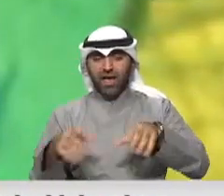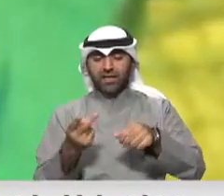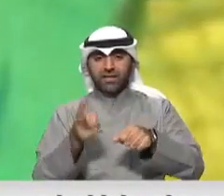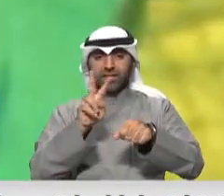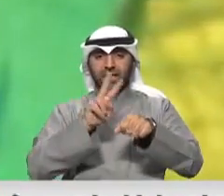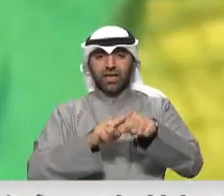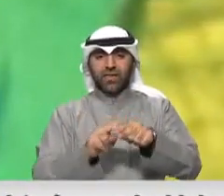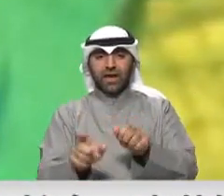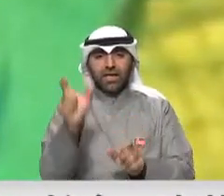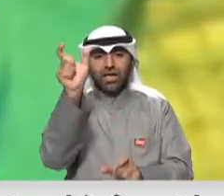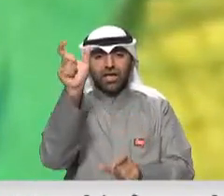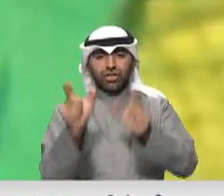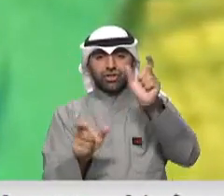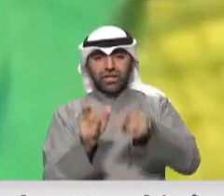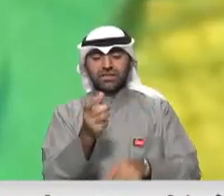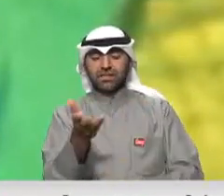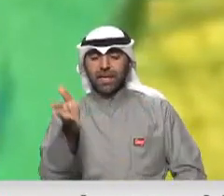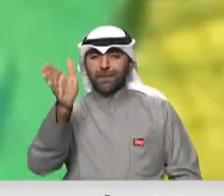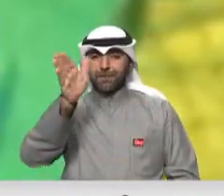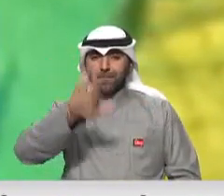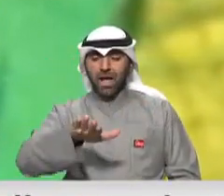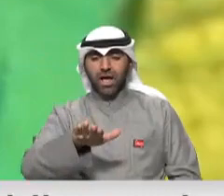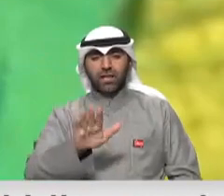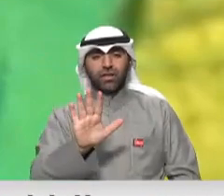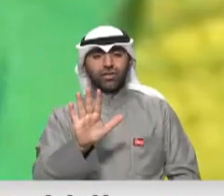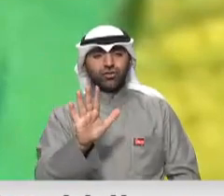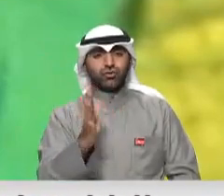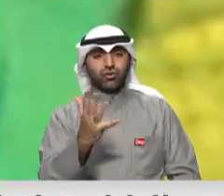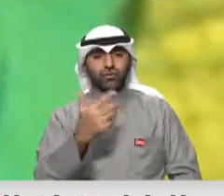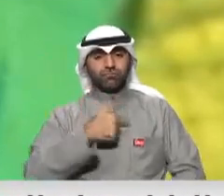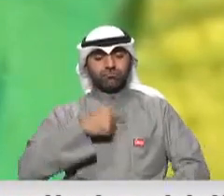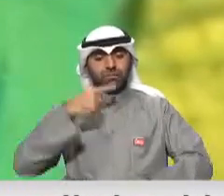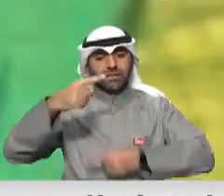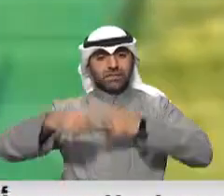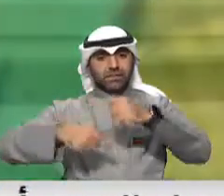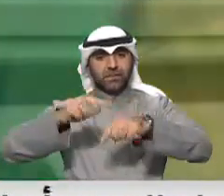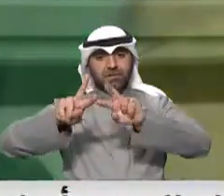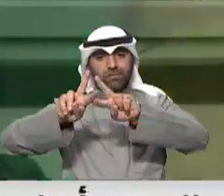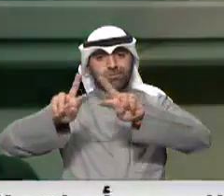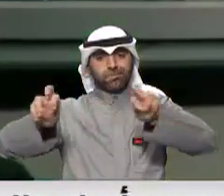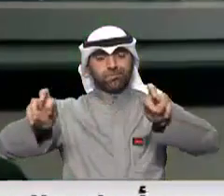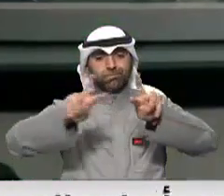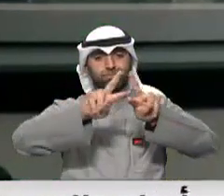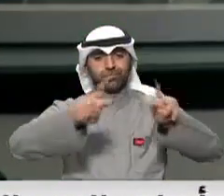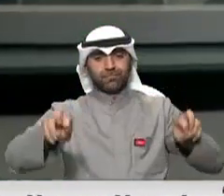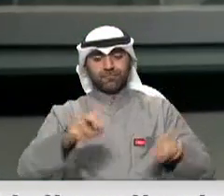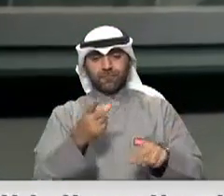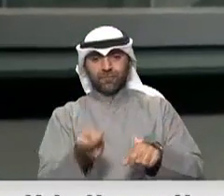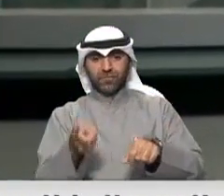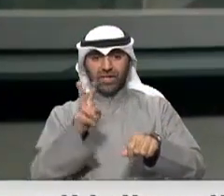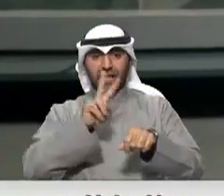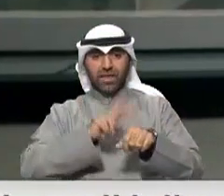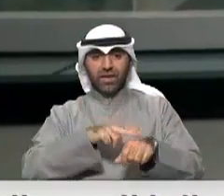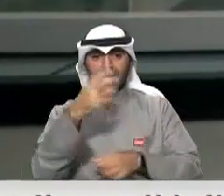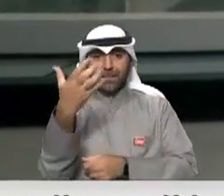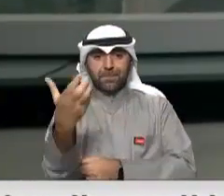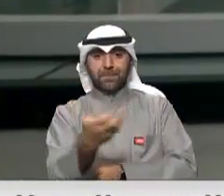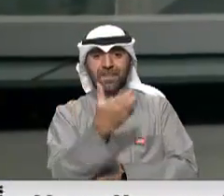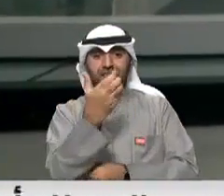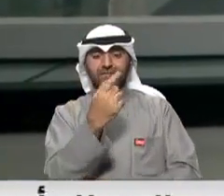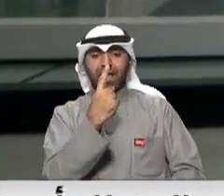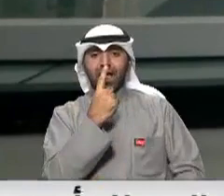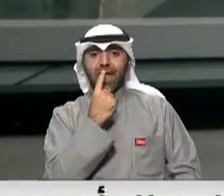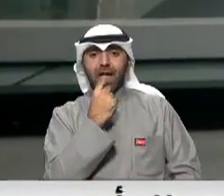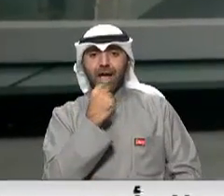وأيضا الاجتماعات الكثيرة والموسعة مع إدارة الطوارئ والأزمات أفاد التركية